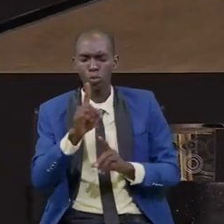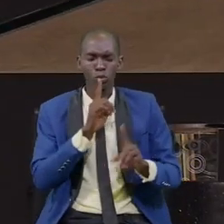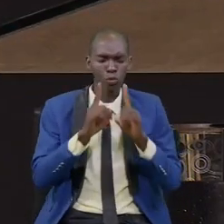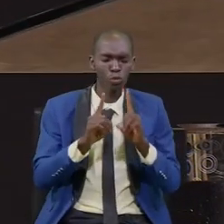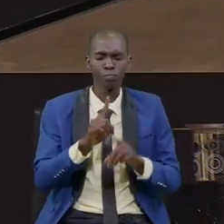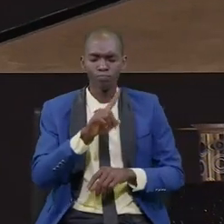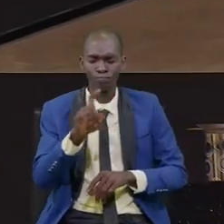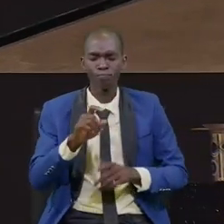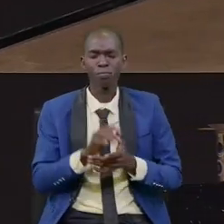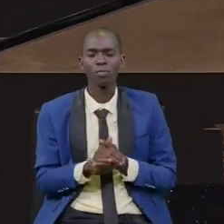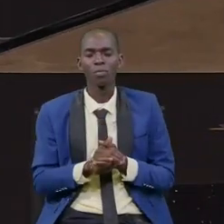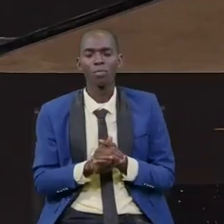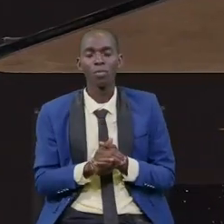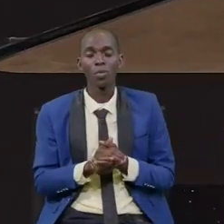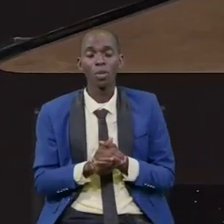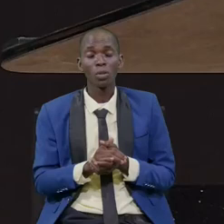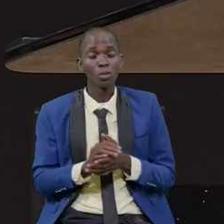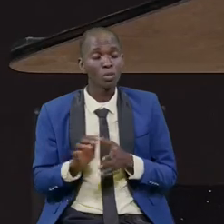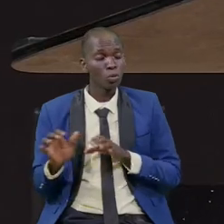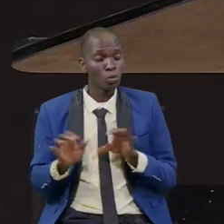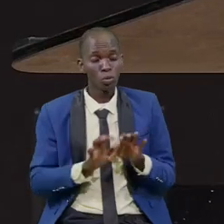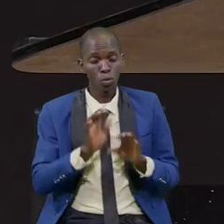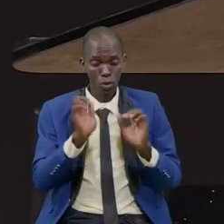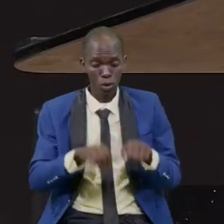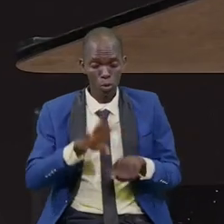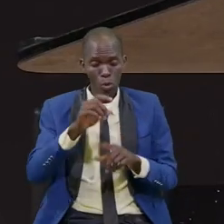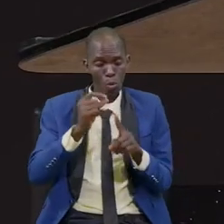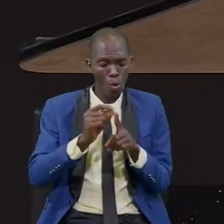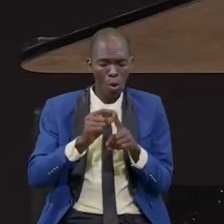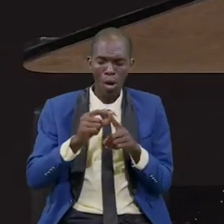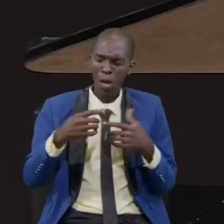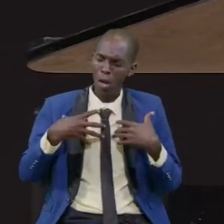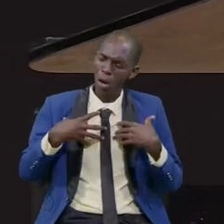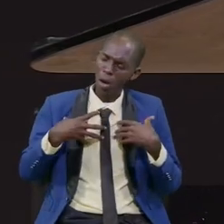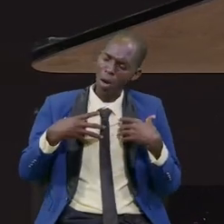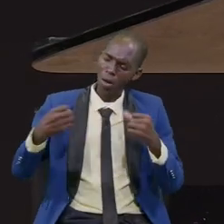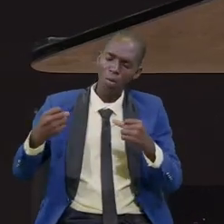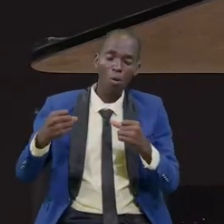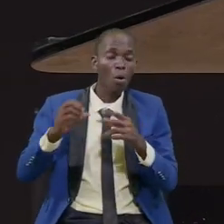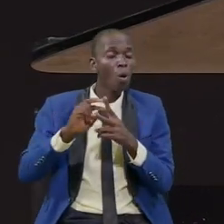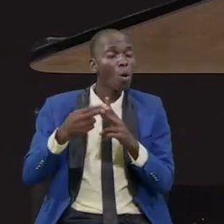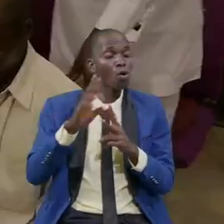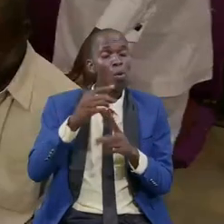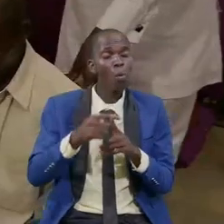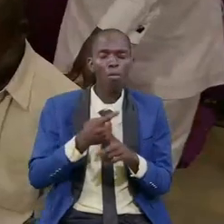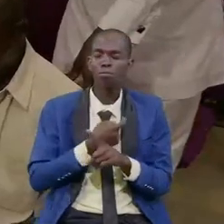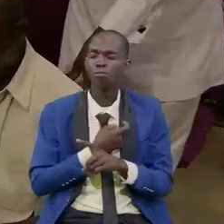bouche. Est-ce que vos paroles guérissent ou blessent?